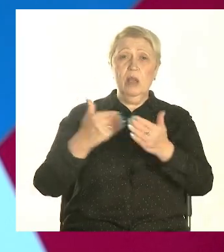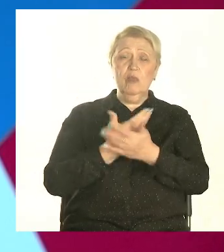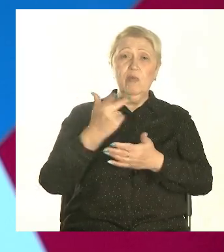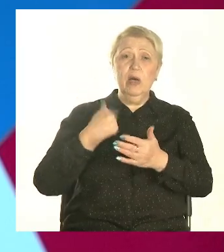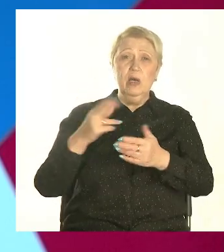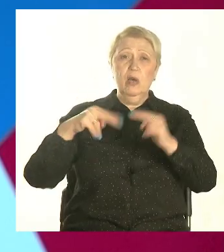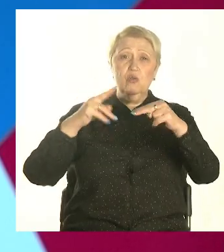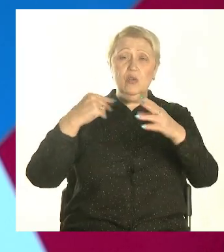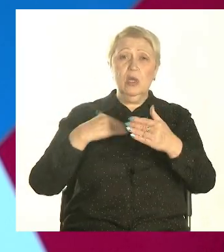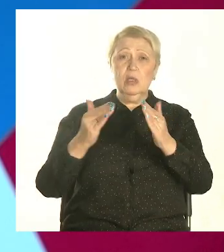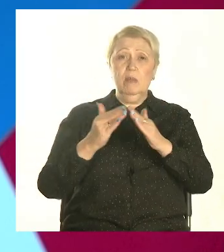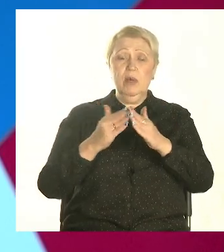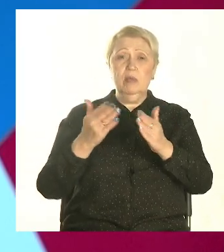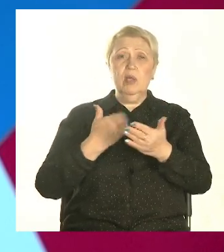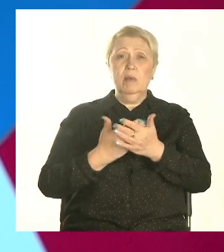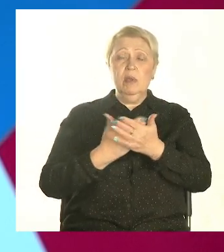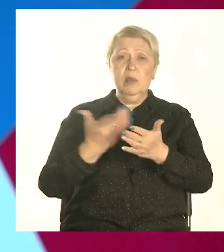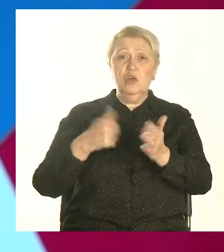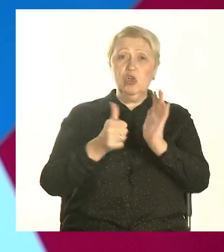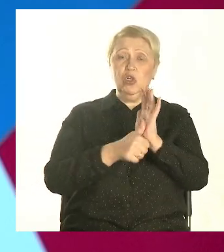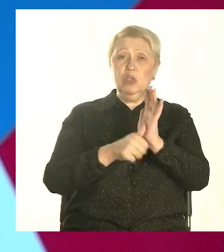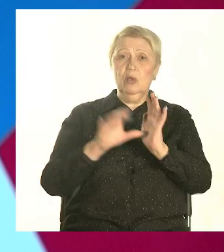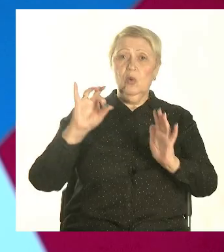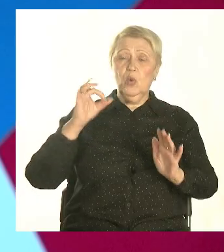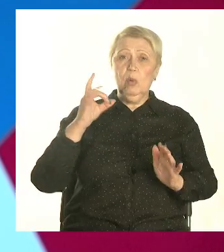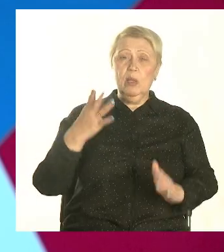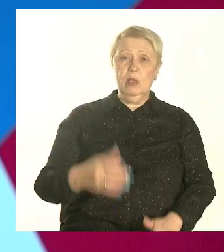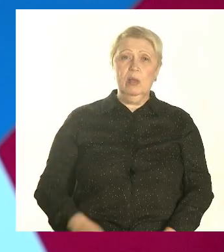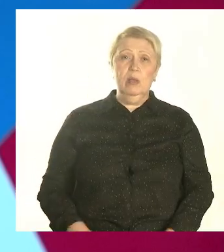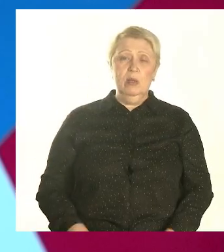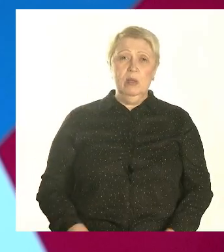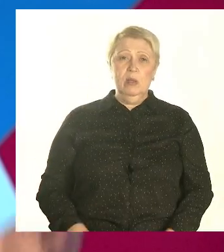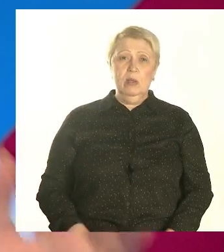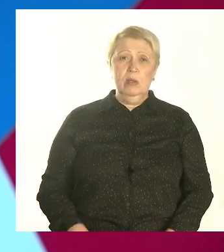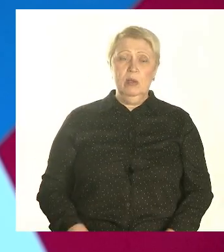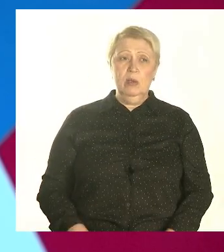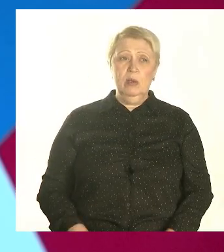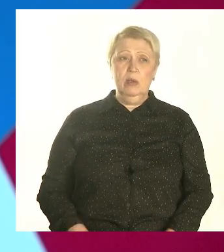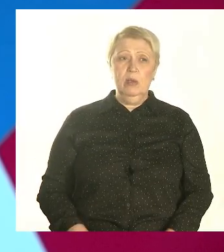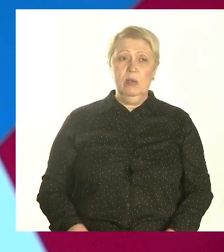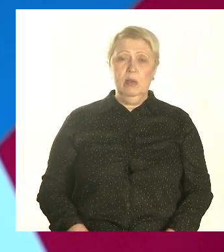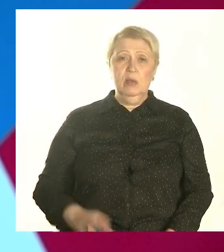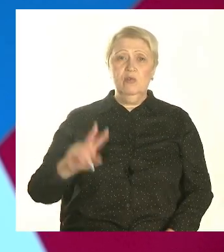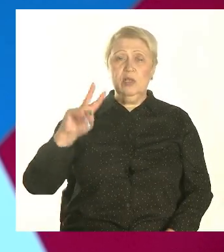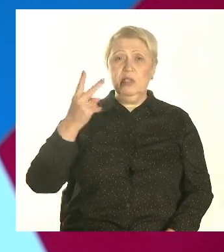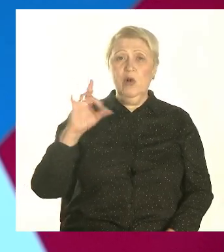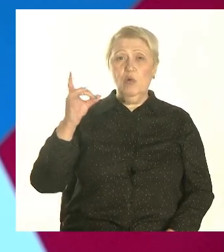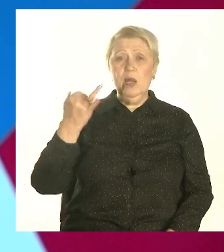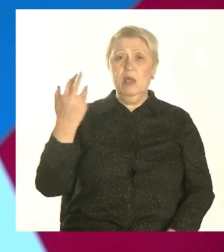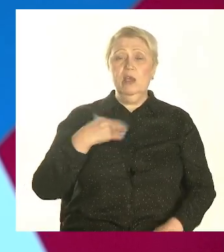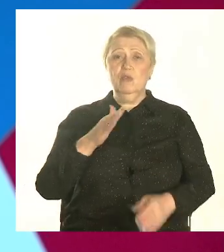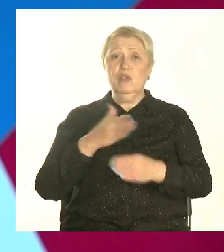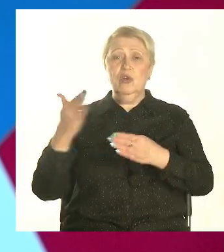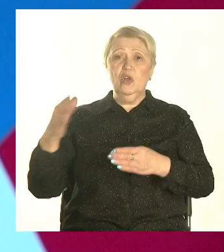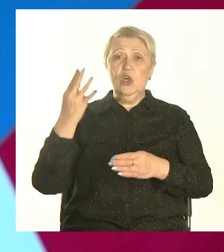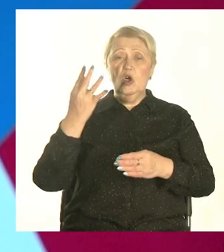там примерно, если так прикидывают, в районе 6, потому что строительные его по-другому вывозят, это дороже. 2, 6, а в итоге